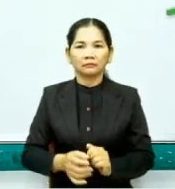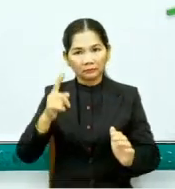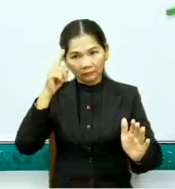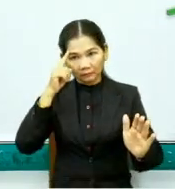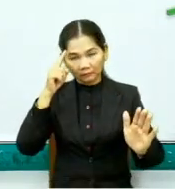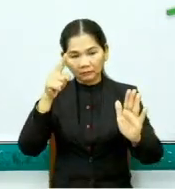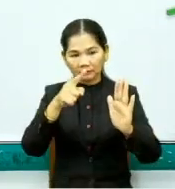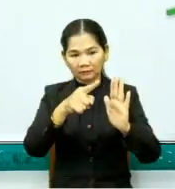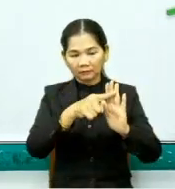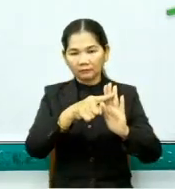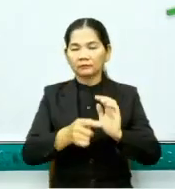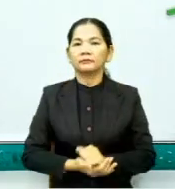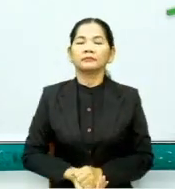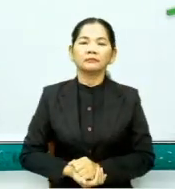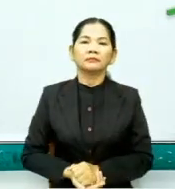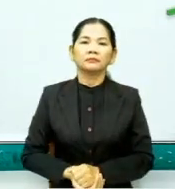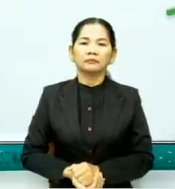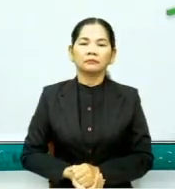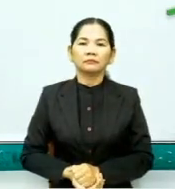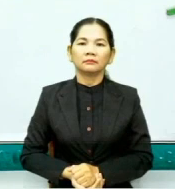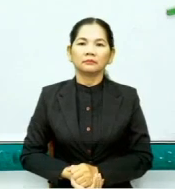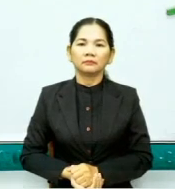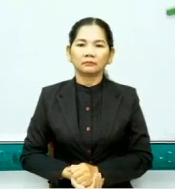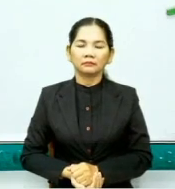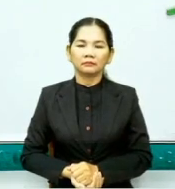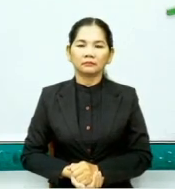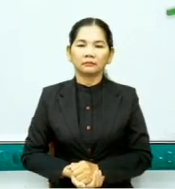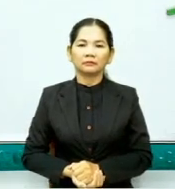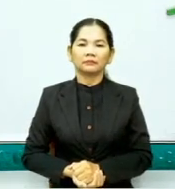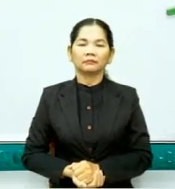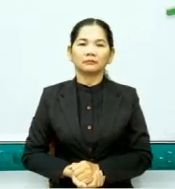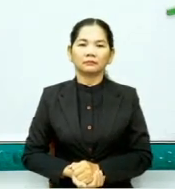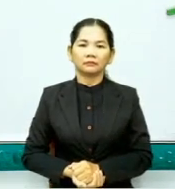phát đáo tư lửa